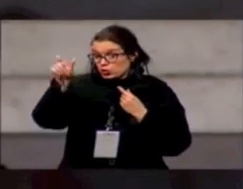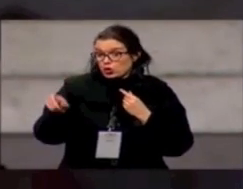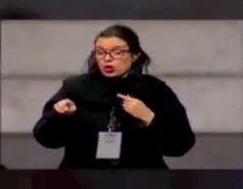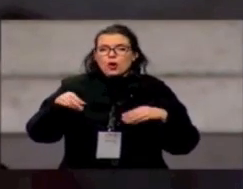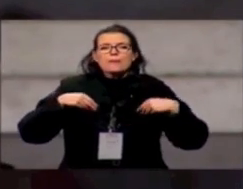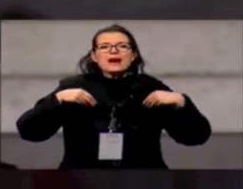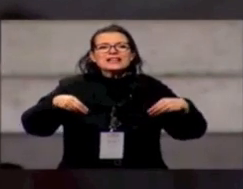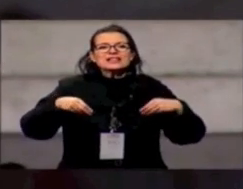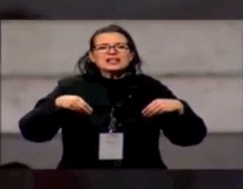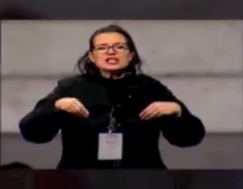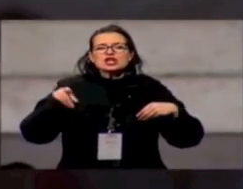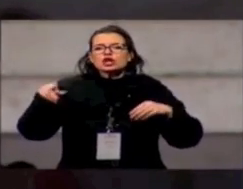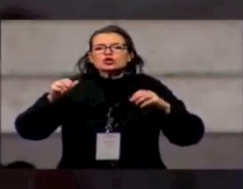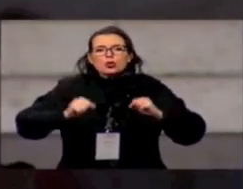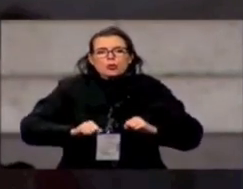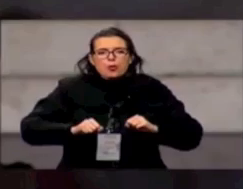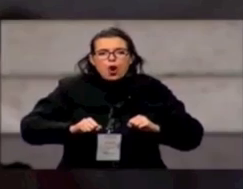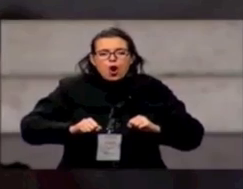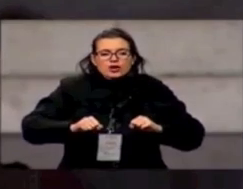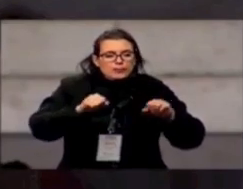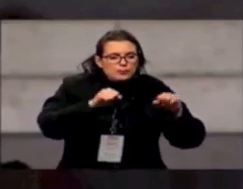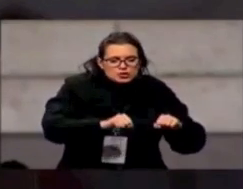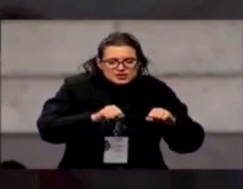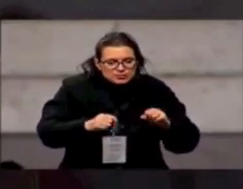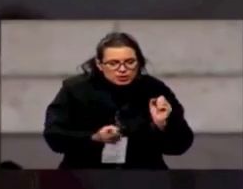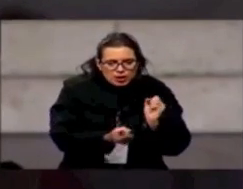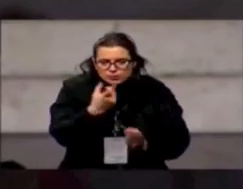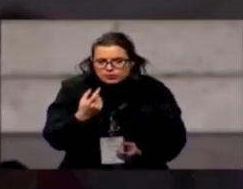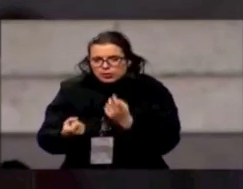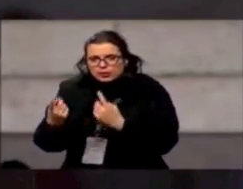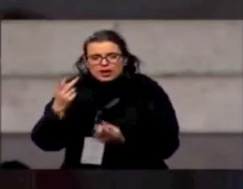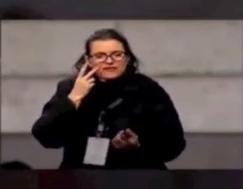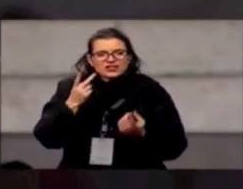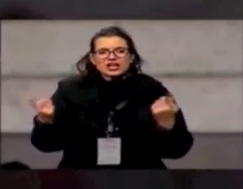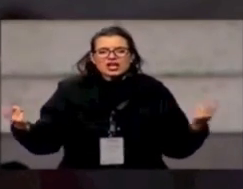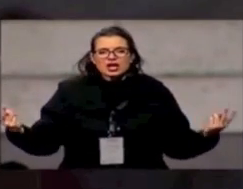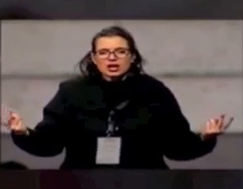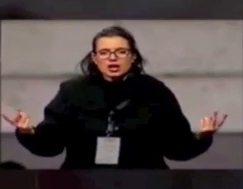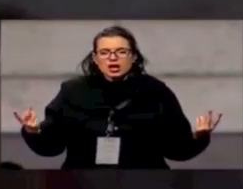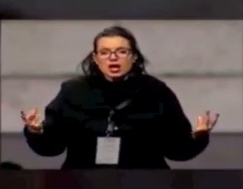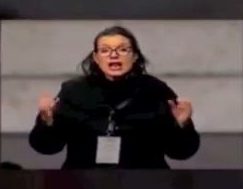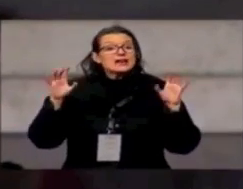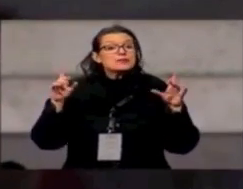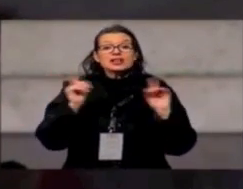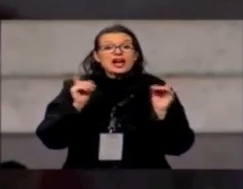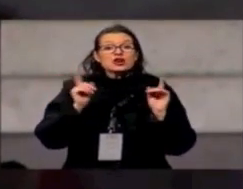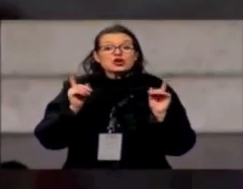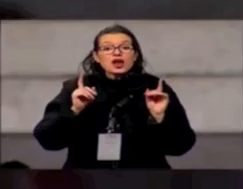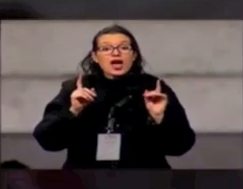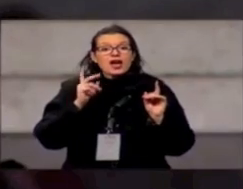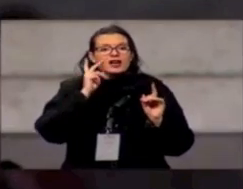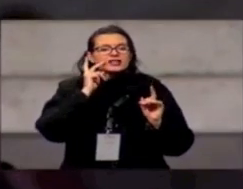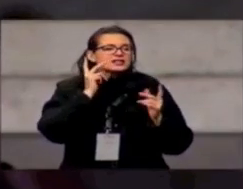aprono delle possibilità la libertà non è Sognare di stare da un'altra parte la libertà è